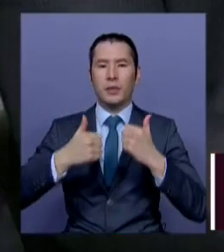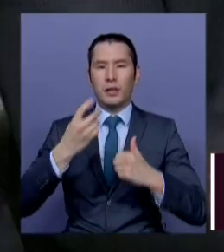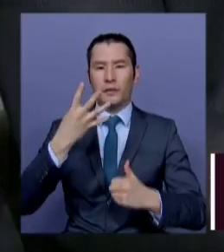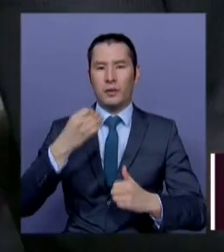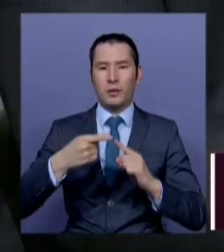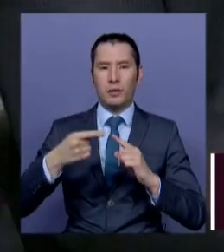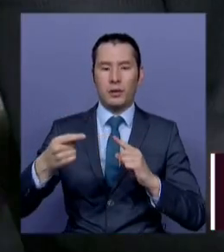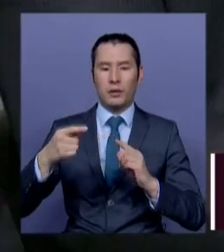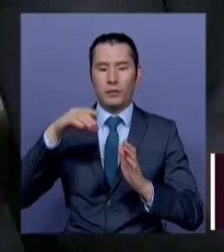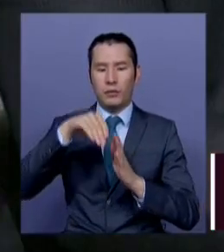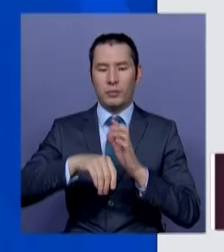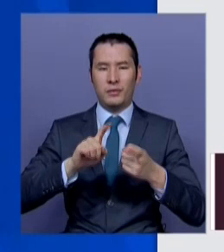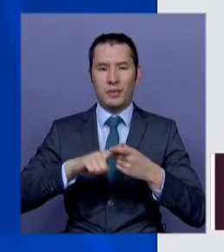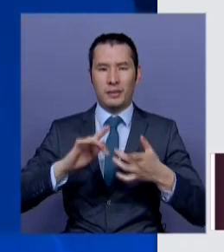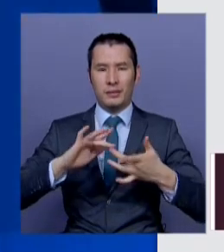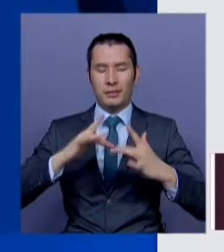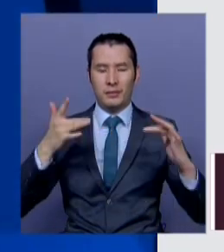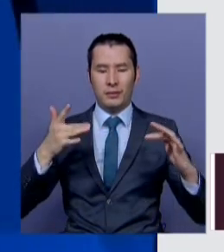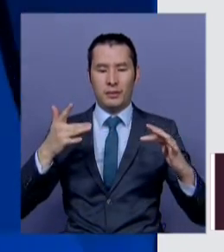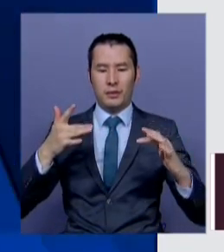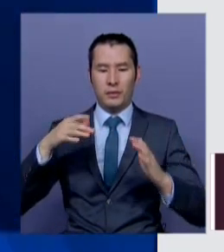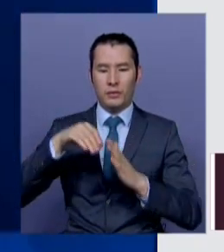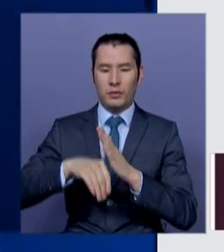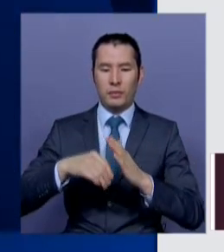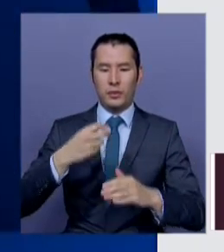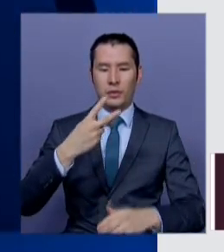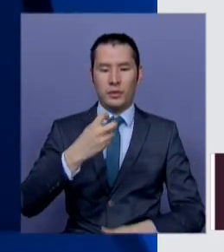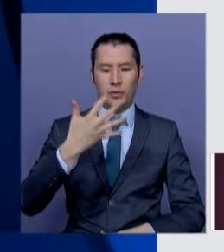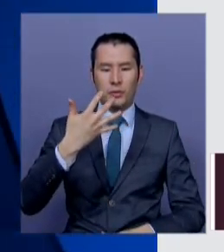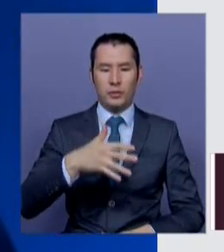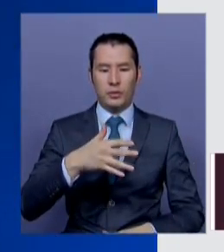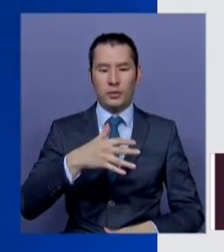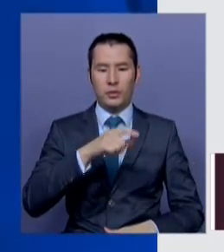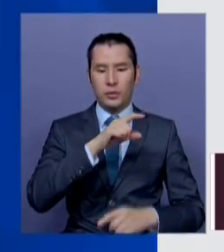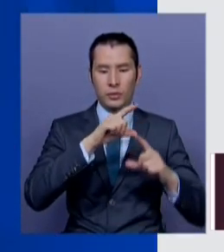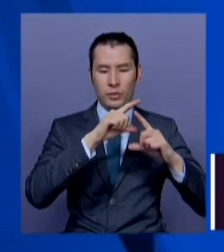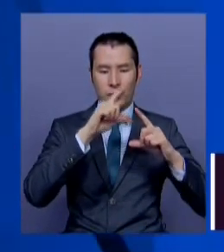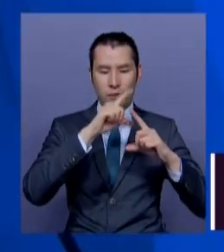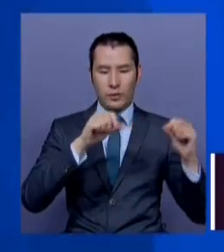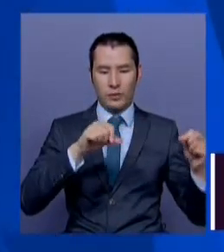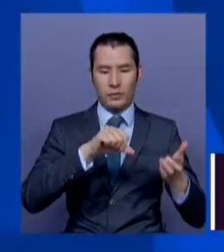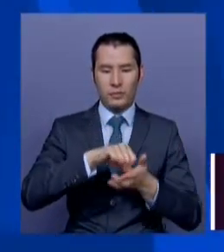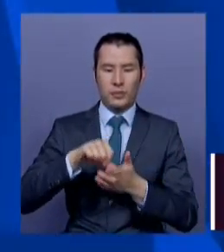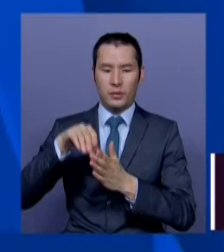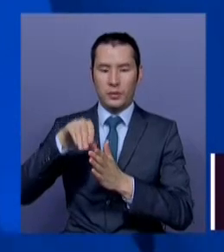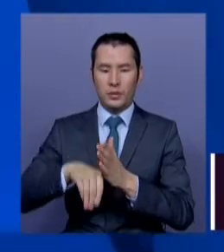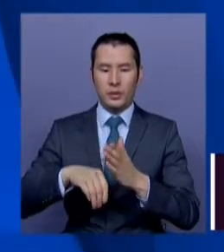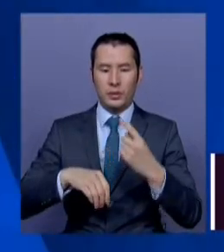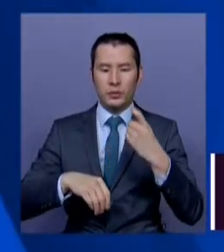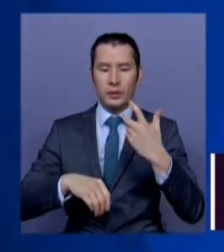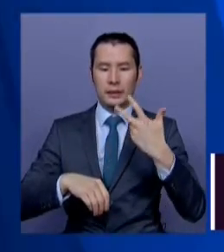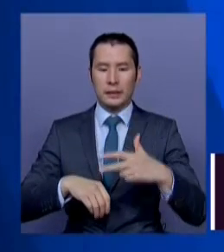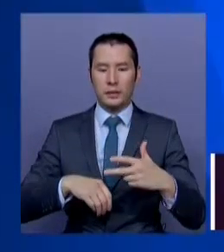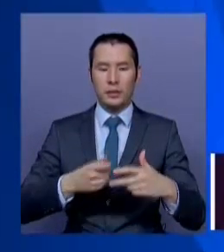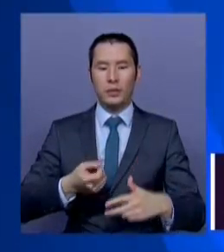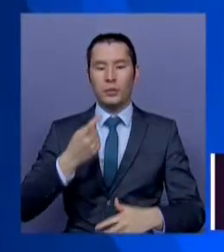өтеді. Жарысқа басаяғы 4 мемлекеттен 250-ден аса оқушы қатысып жатыр. Оның 131-і Қазақстаннан. Байқау